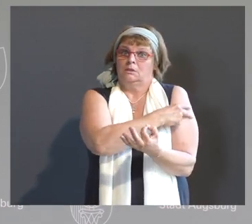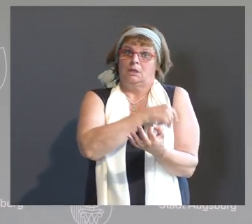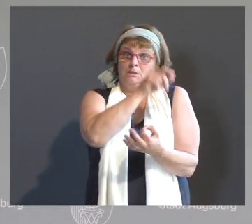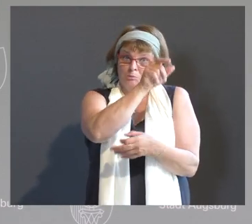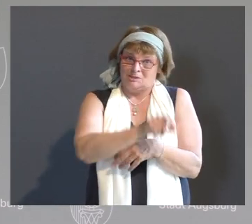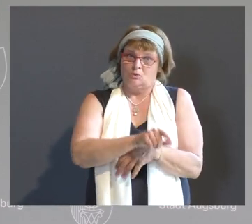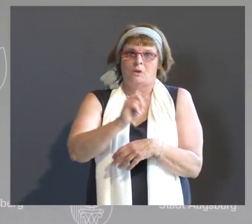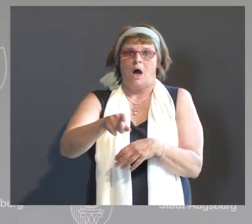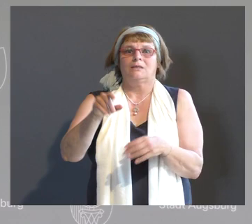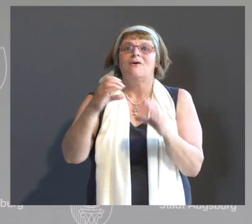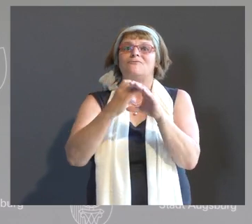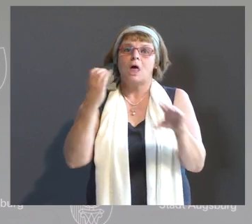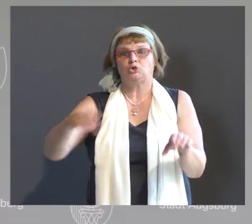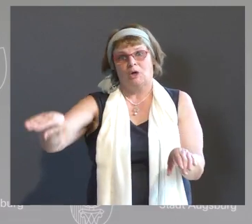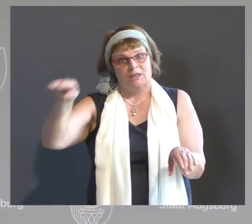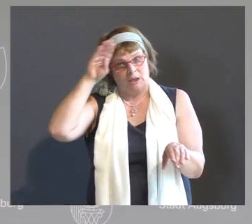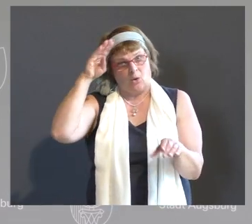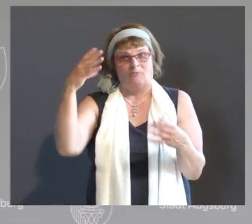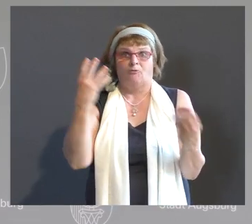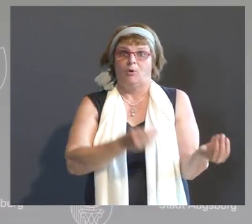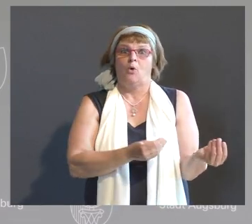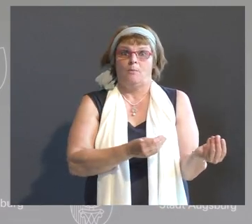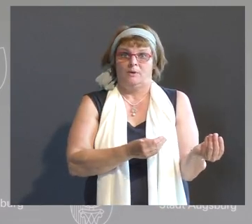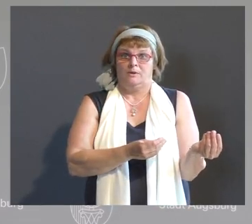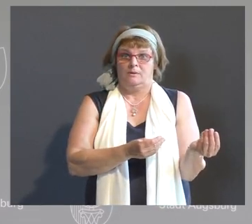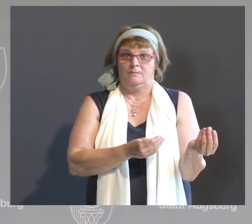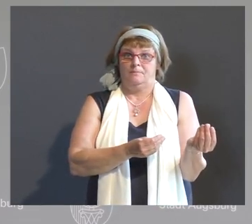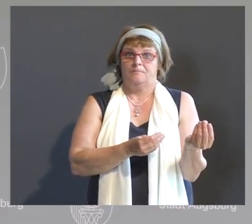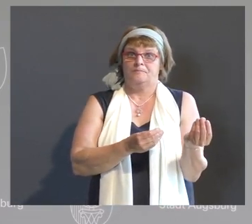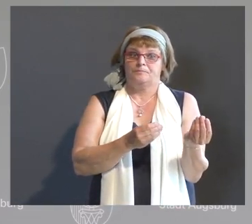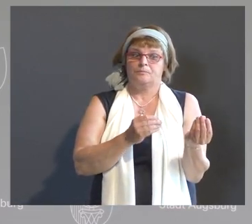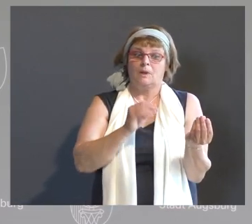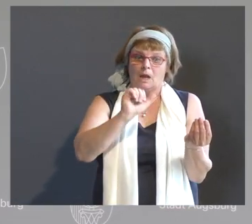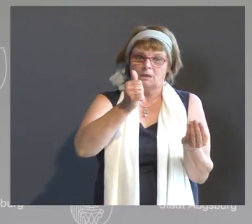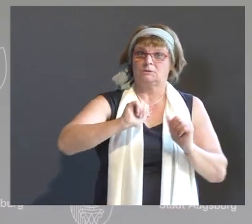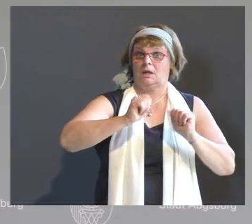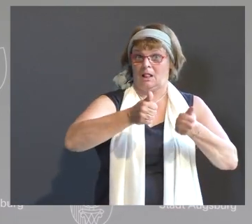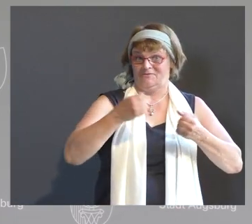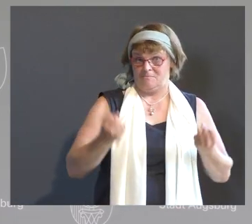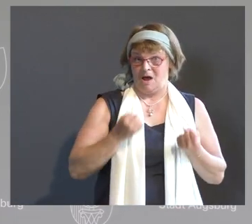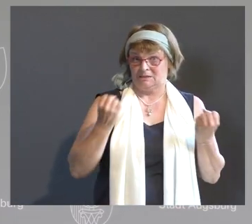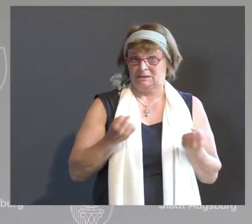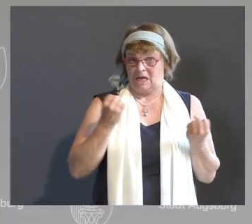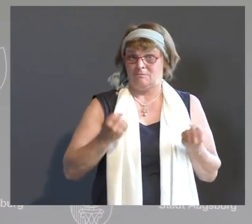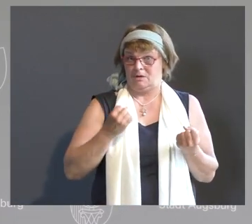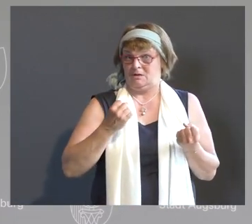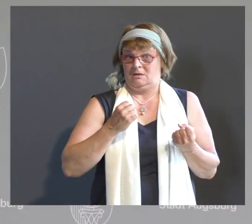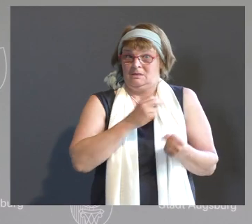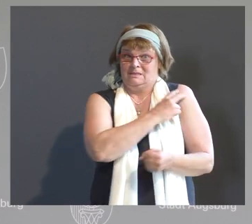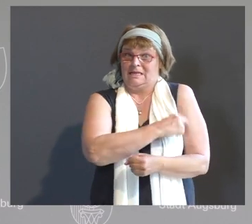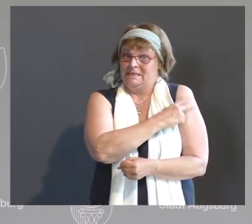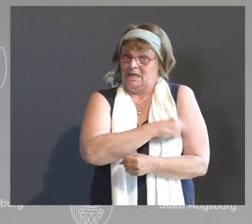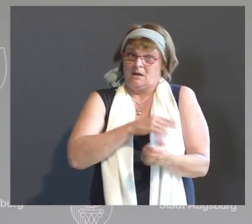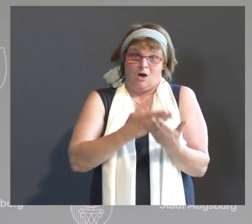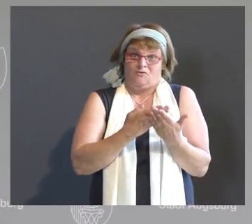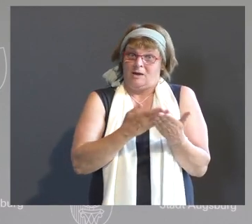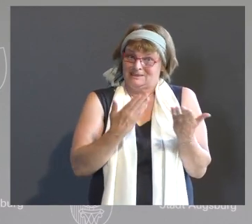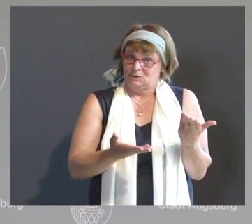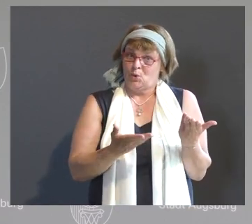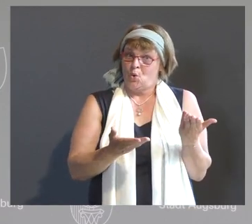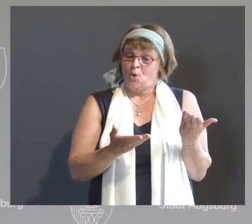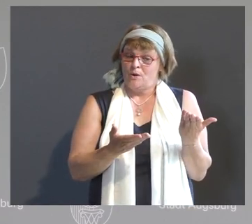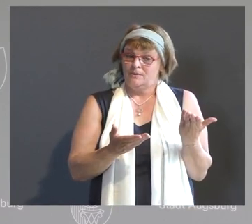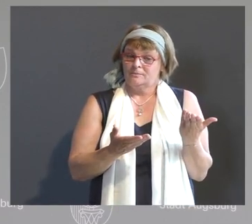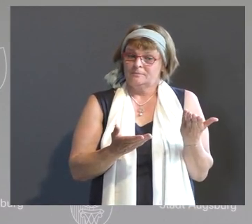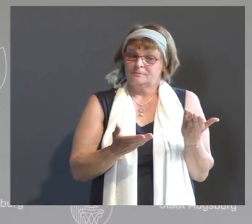dieser Stelle diese Maßnahmen zu treffen und vor allen Dingen dafür die Erste-Hilfe-Maßnahmen zu sorgen. Es war, Sie müssen sich das